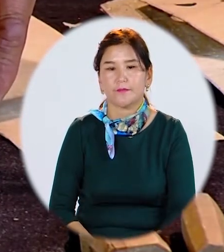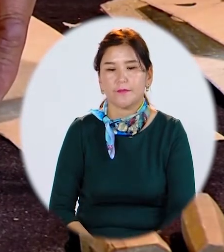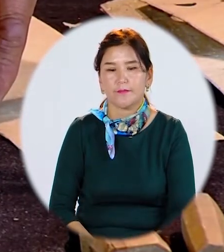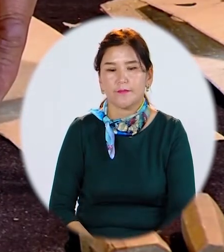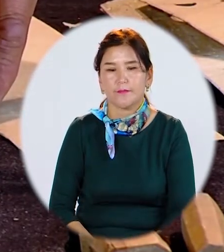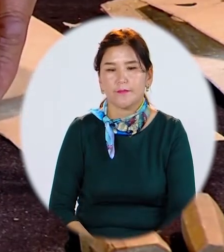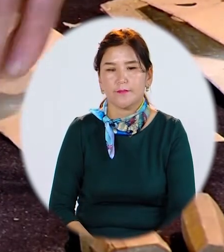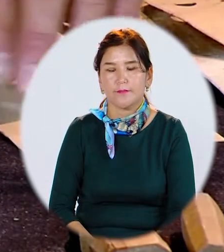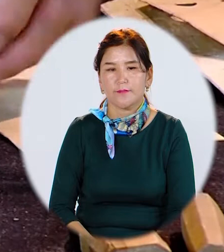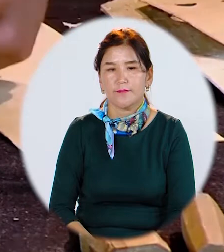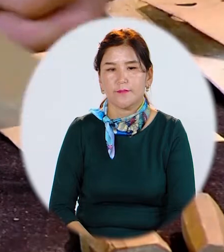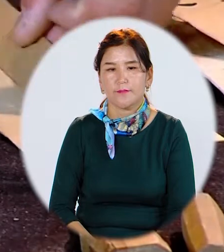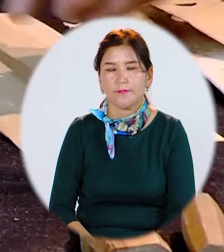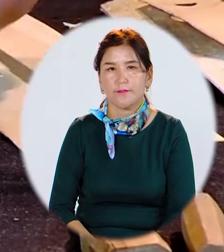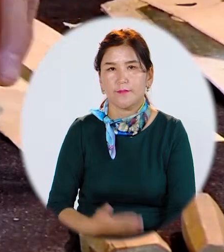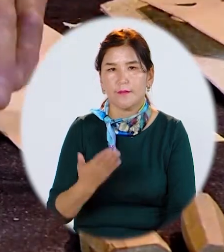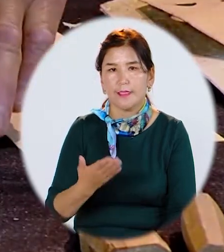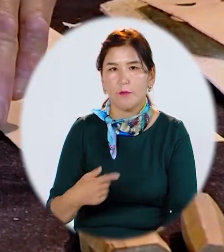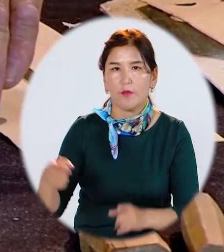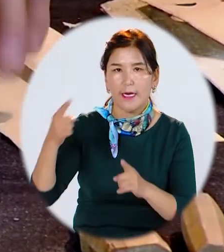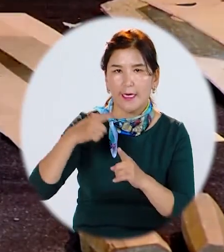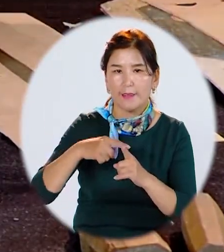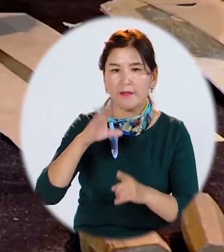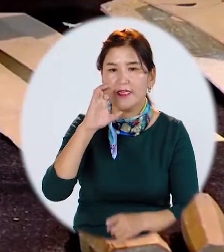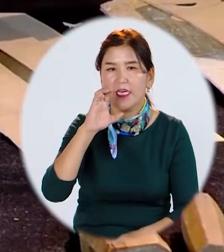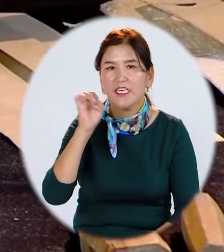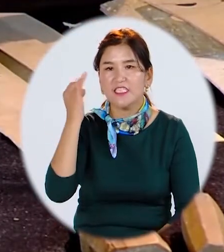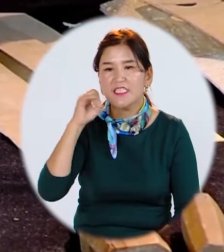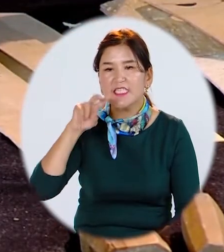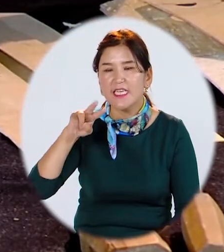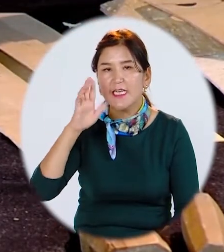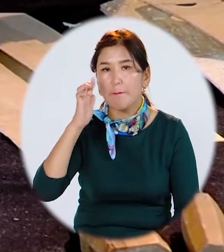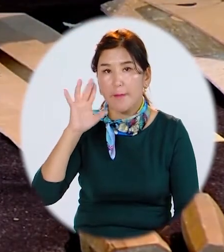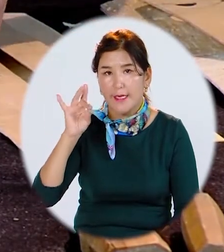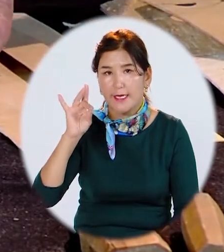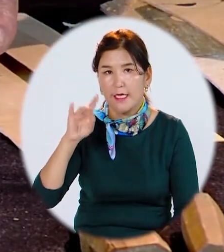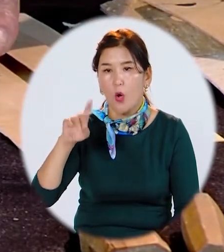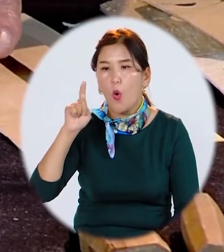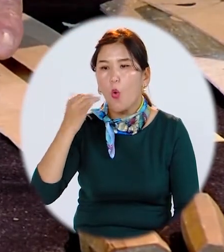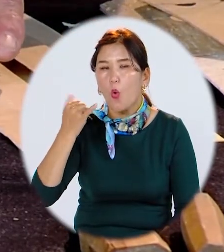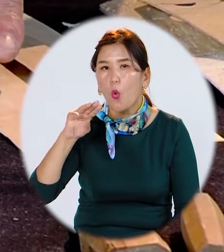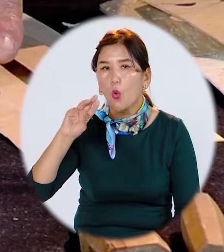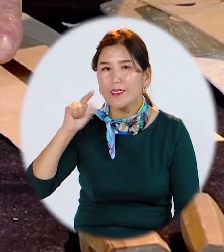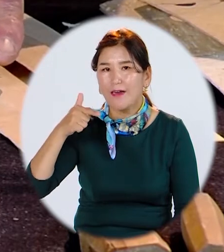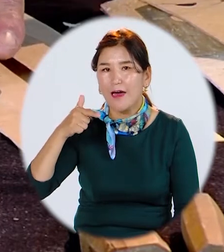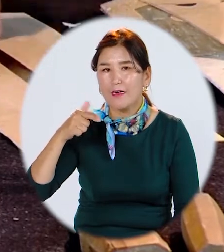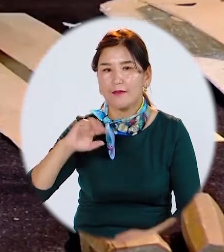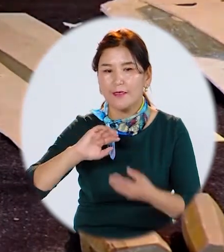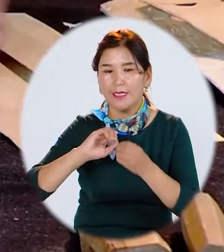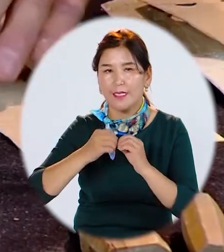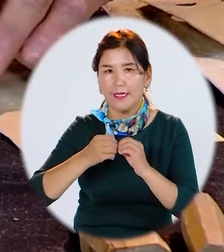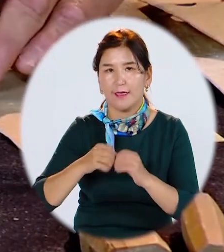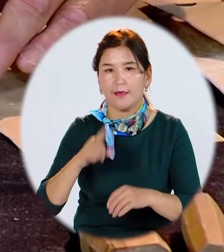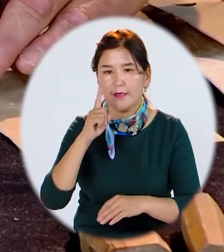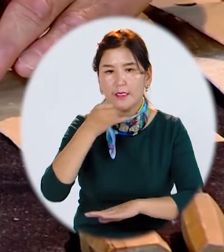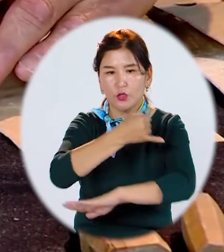За ингээд мөн адил сидрийн утгаараа гүйцэтгэнэ. За ингээд нэг шулуун